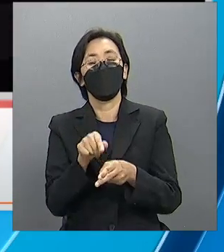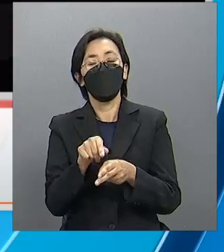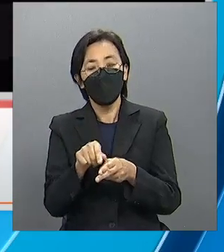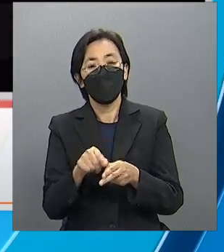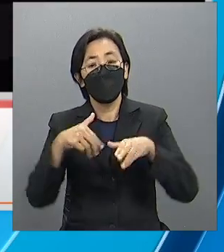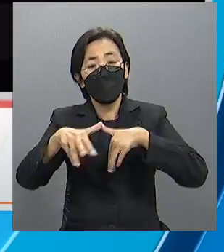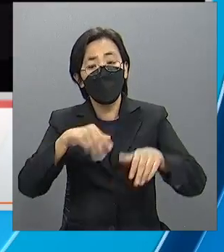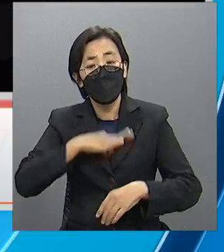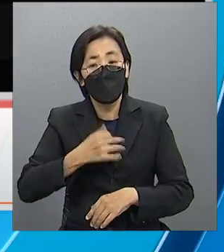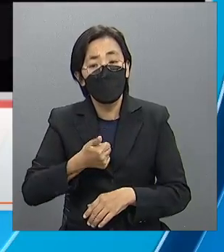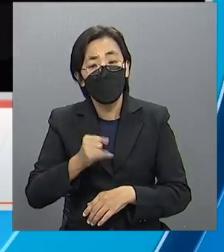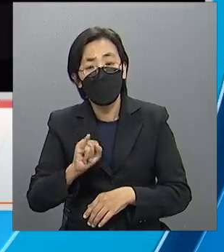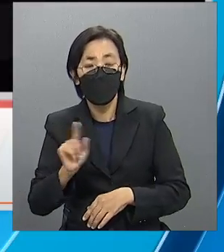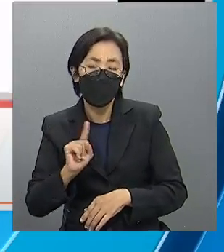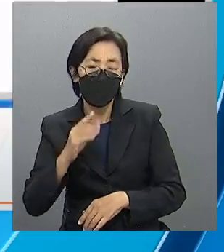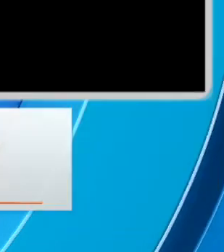For an- Sunny